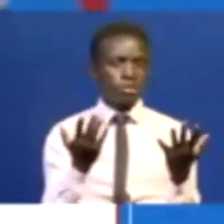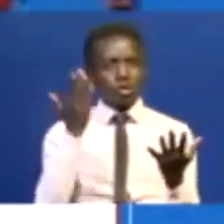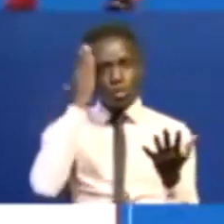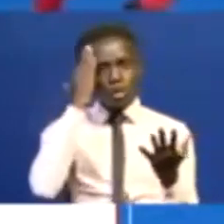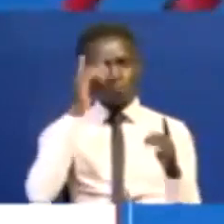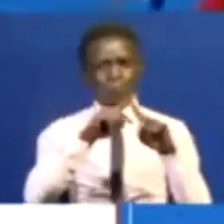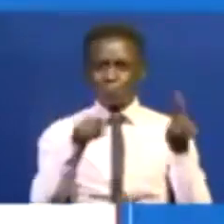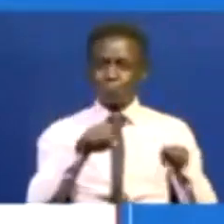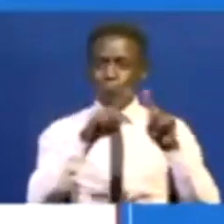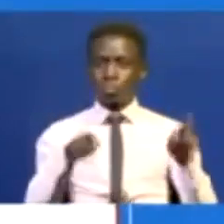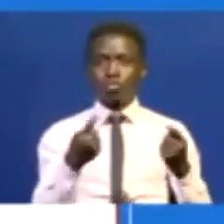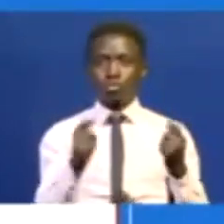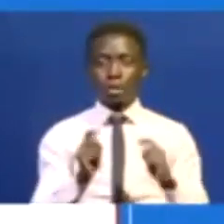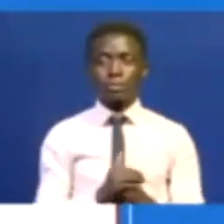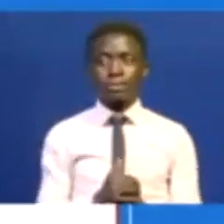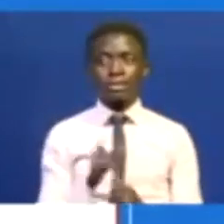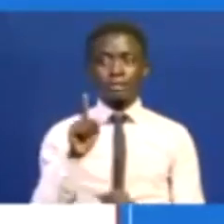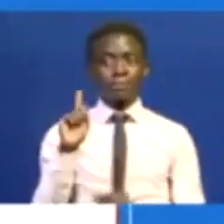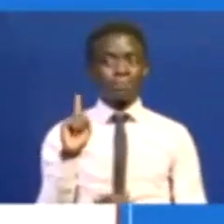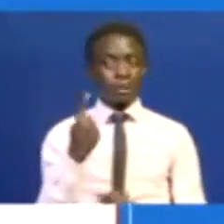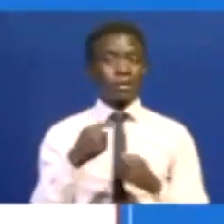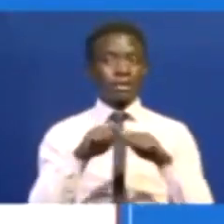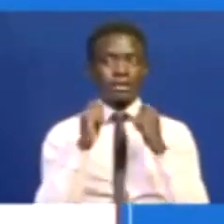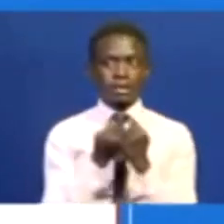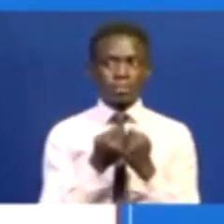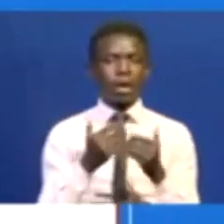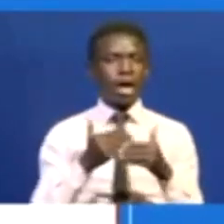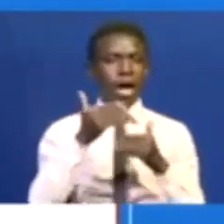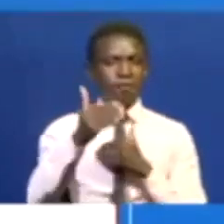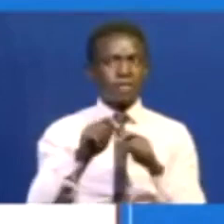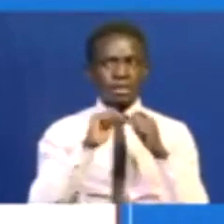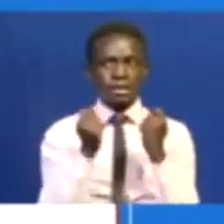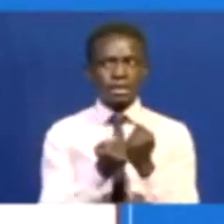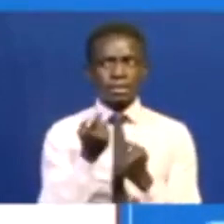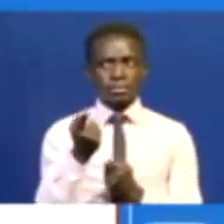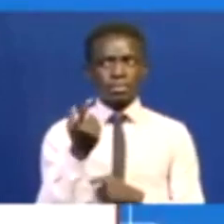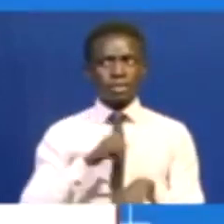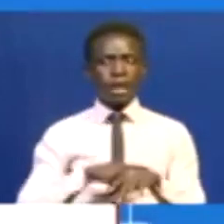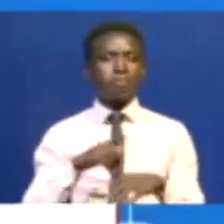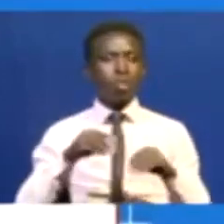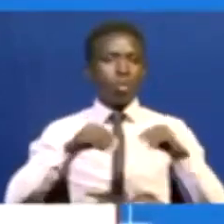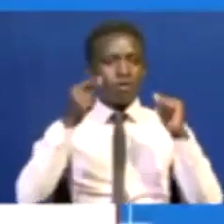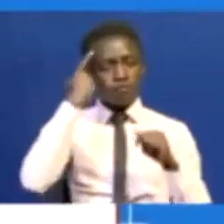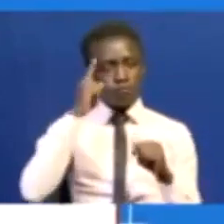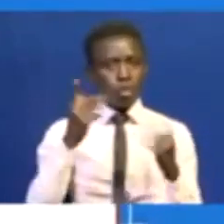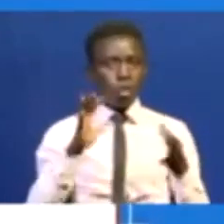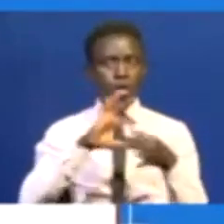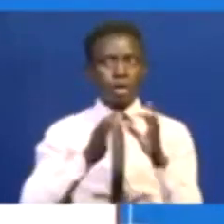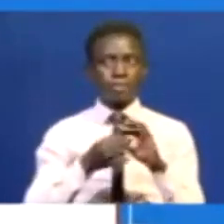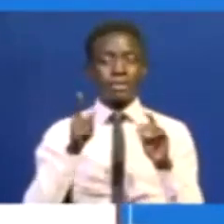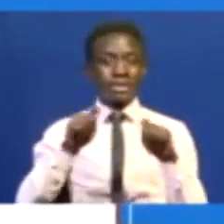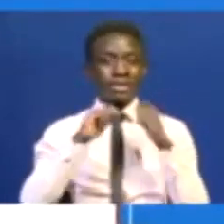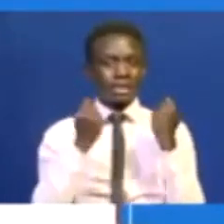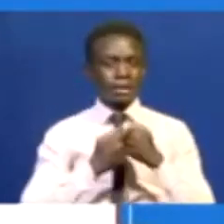ya leo ni ya kwanza ambayo timu hiyo imepoteza katika mechi hizo za kufuzu kwa michezo ya Olimpiki. Timu hiyo sasa itacheza mechi ya kung'ang'ania nafasi ya